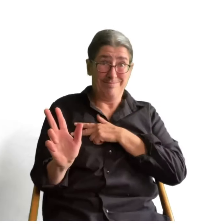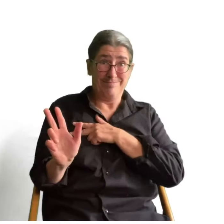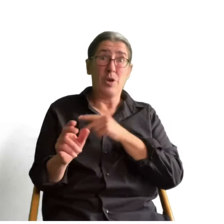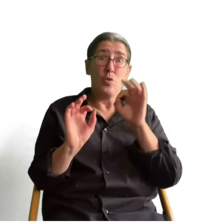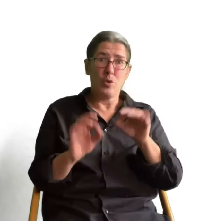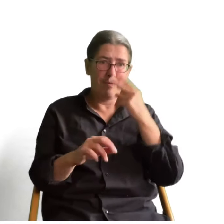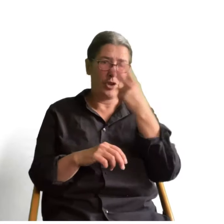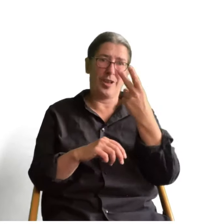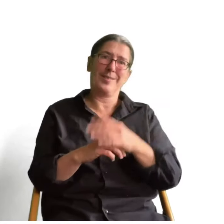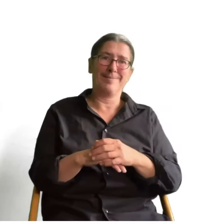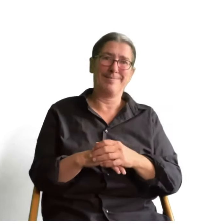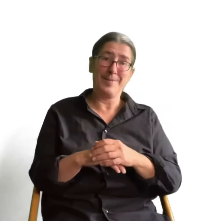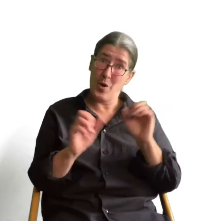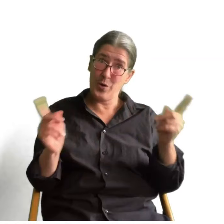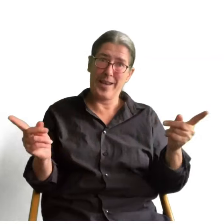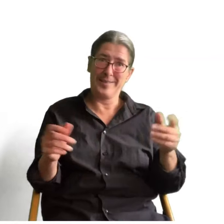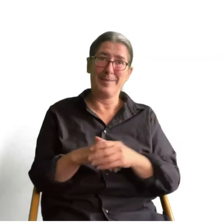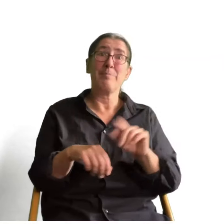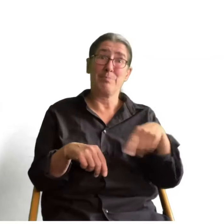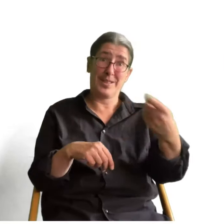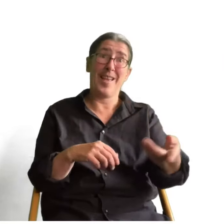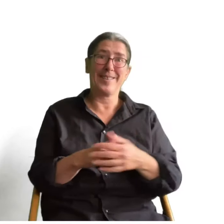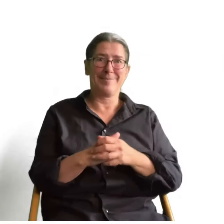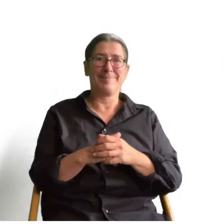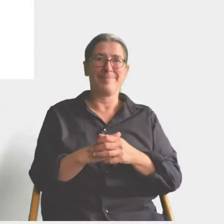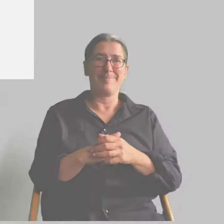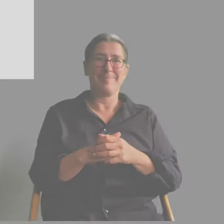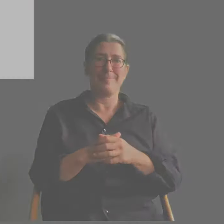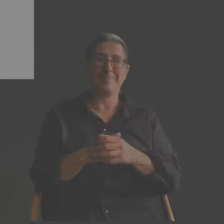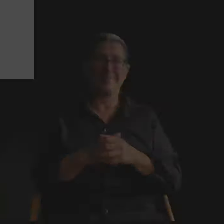das wirklich gut verstanden habt. Okay, also bis gleich.